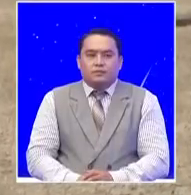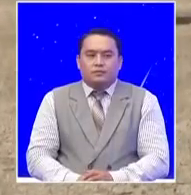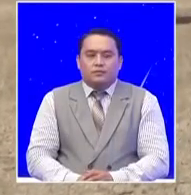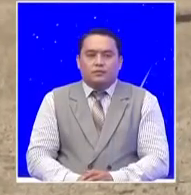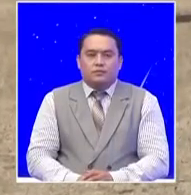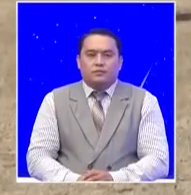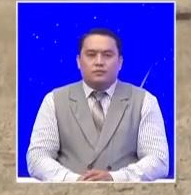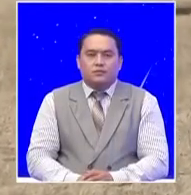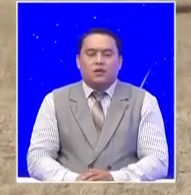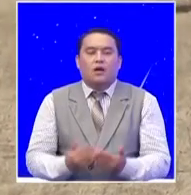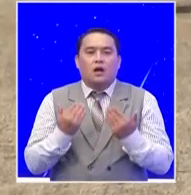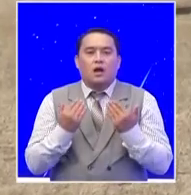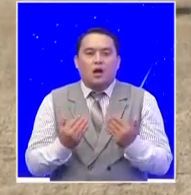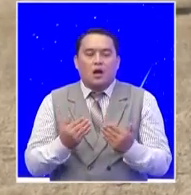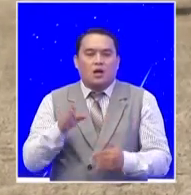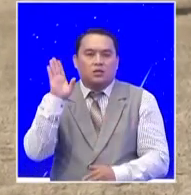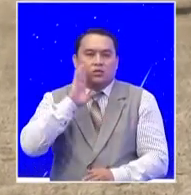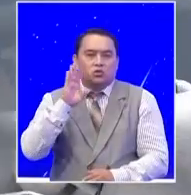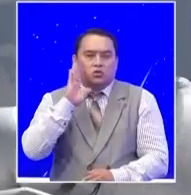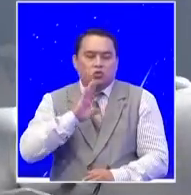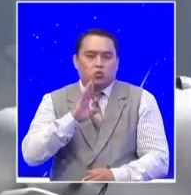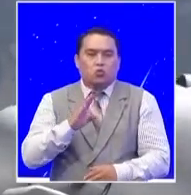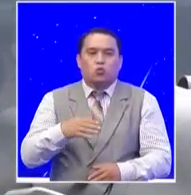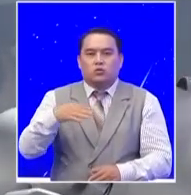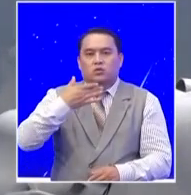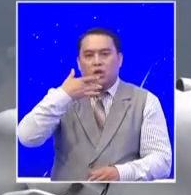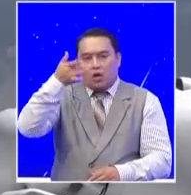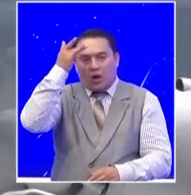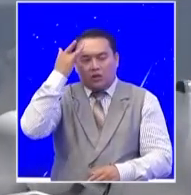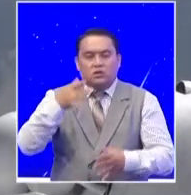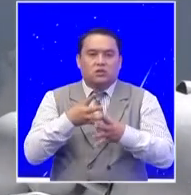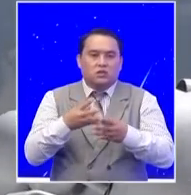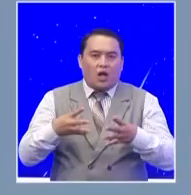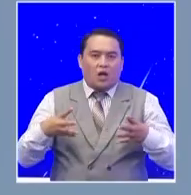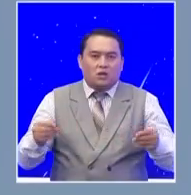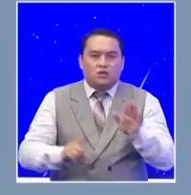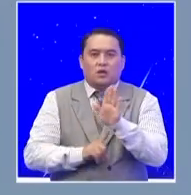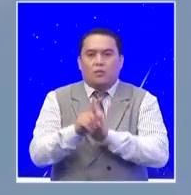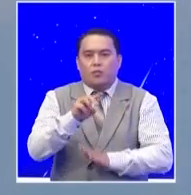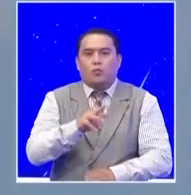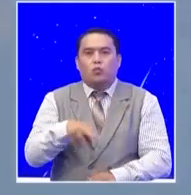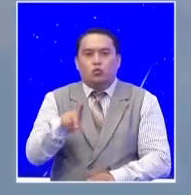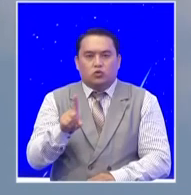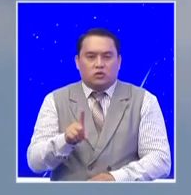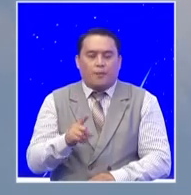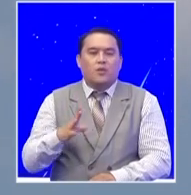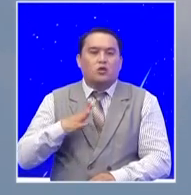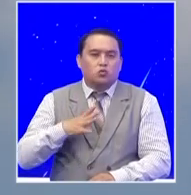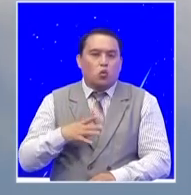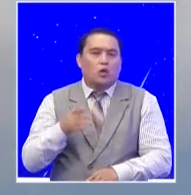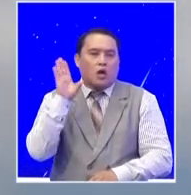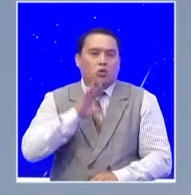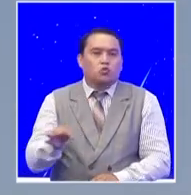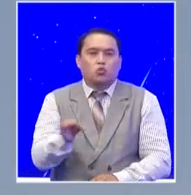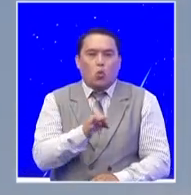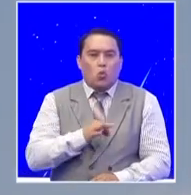Қазір шіліңгір шілде мұздықтардың еру кезеңі. Осы орайда қаз селден қорғау қызметкерлері Жоңғар Алатау жотасының қауіпті мұзды көлдерін